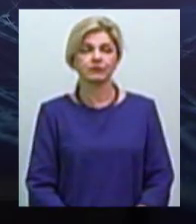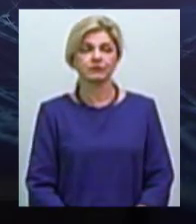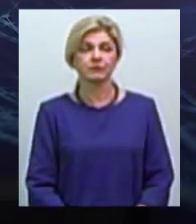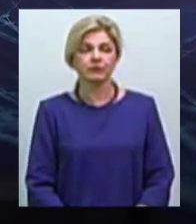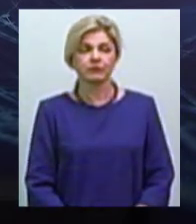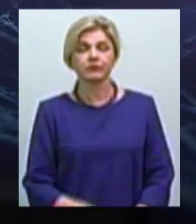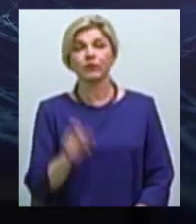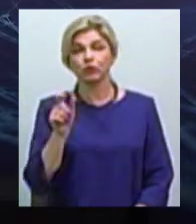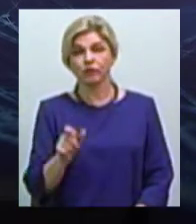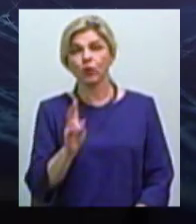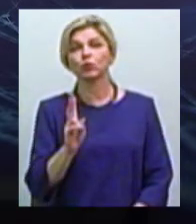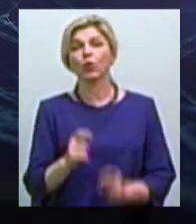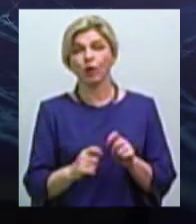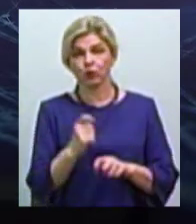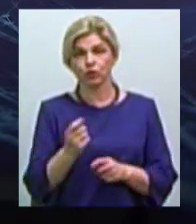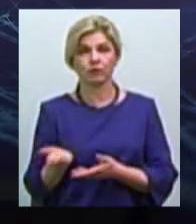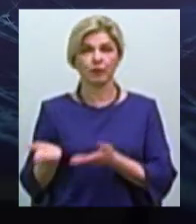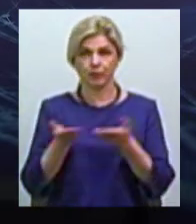Правопорушника запрошують